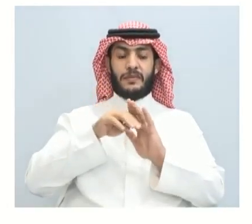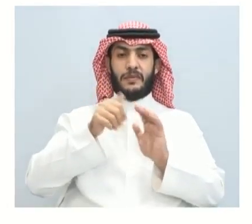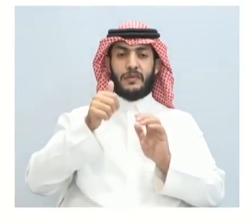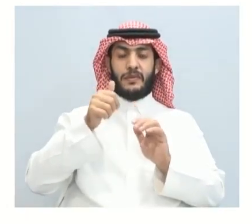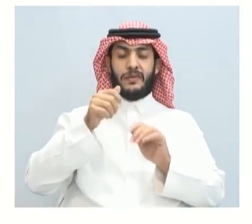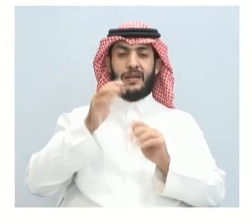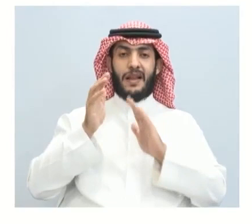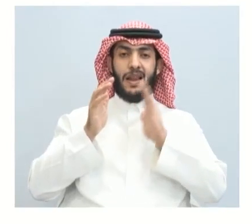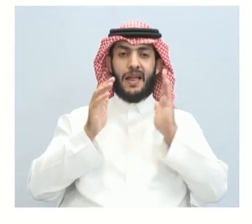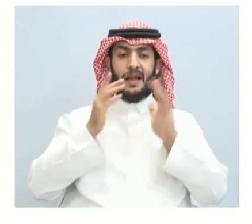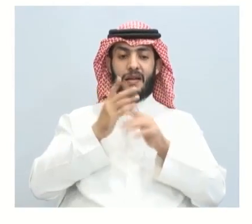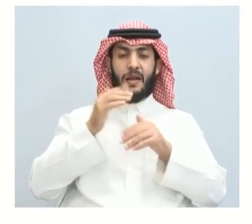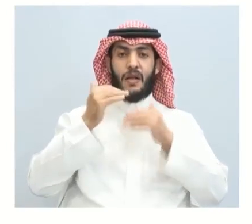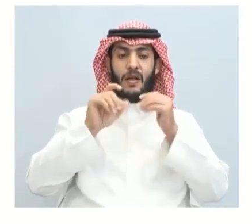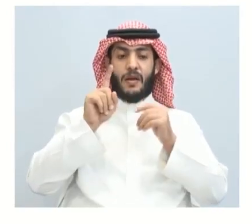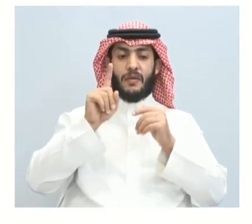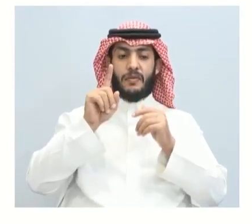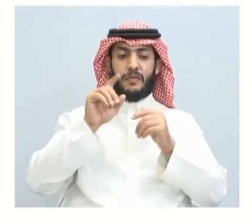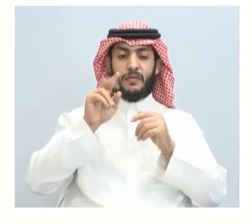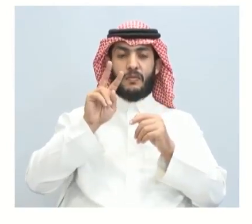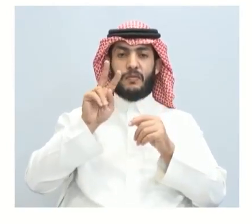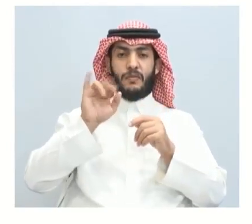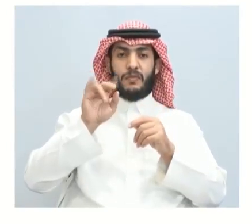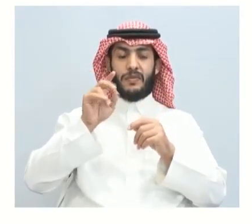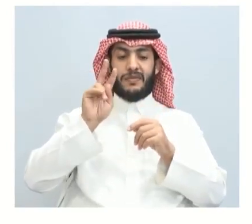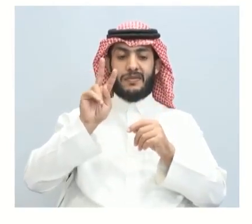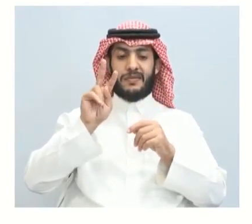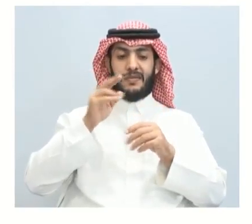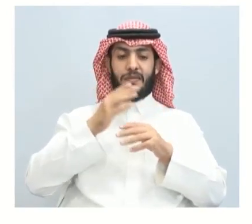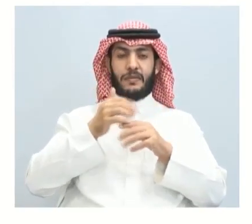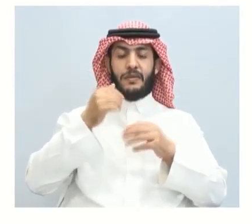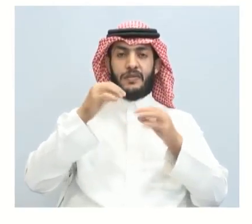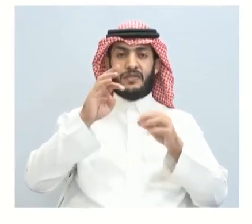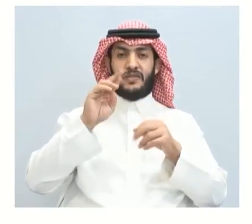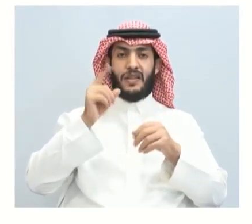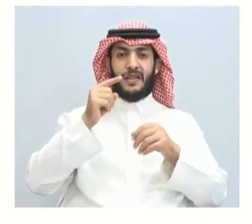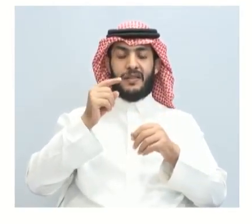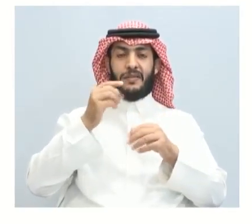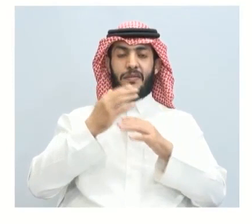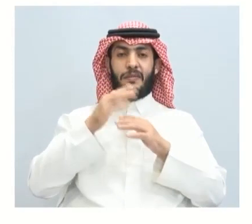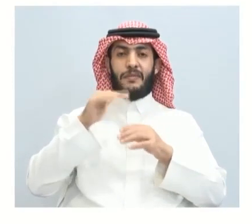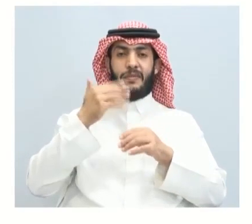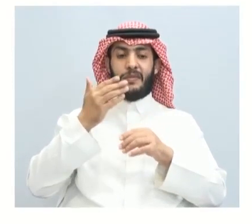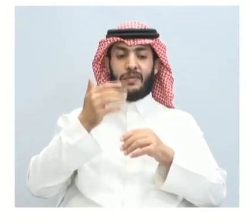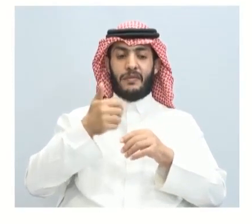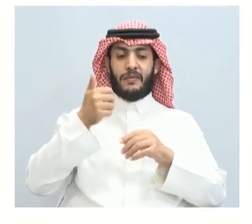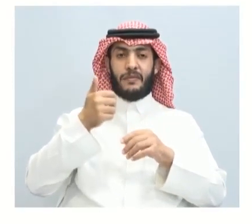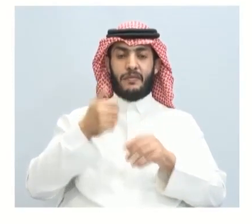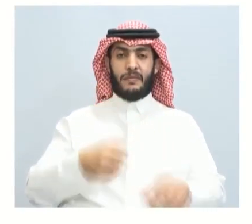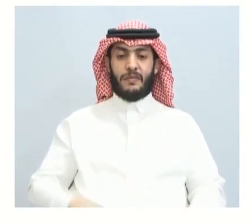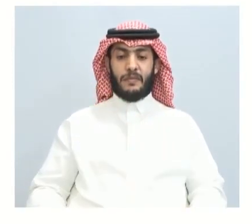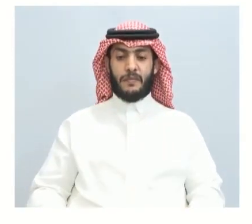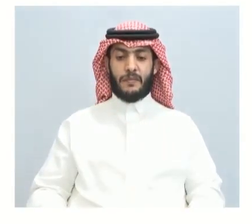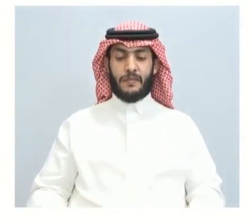الواي في طرف لحالها فاول خطوه بسويها بربع الطرفين عشان نتخلص من الجذر وبالتالي راح اجي اقول هنا